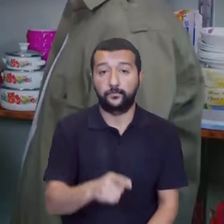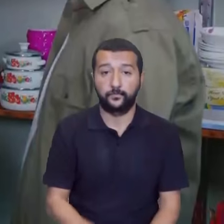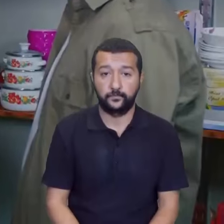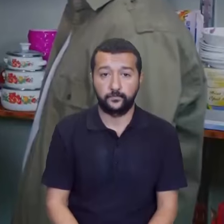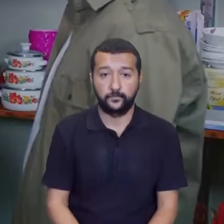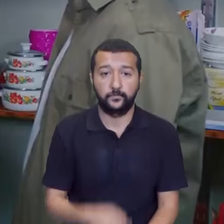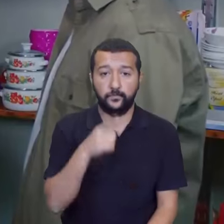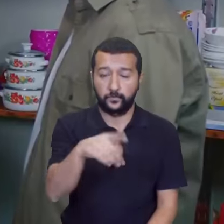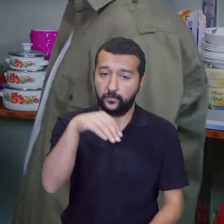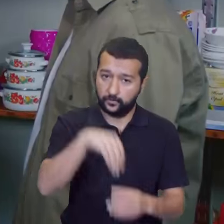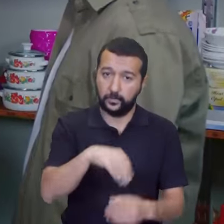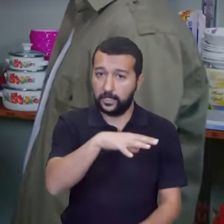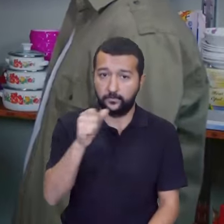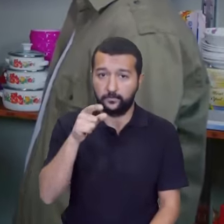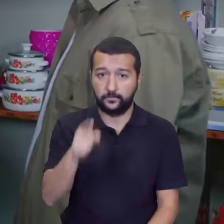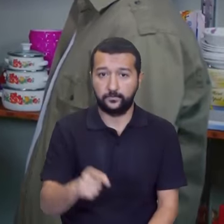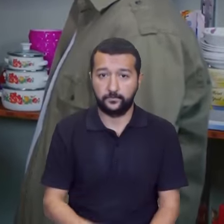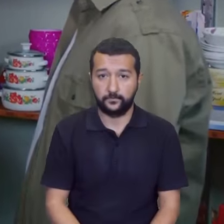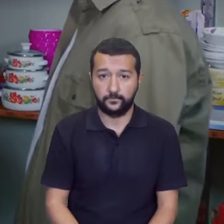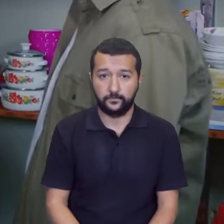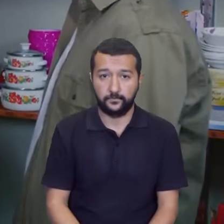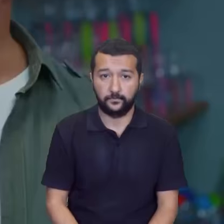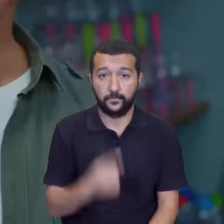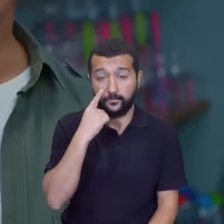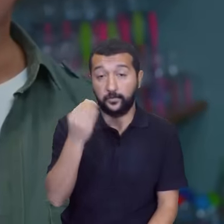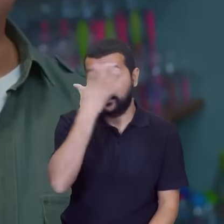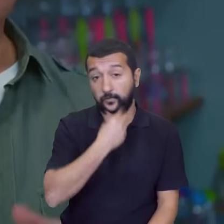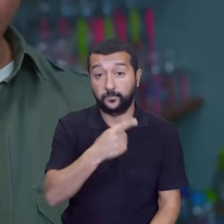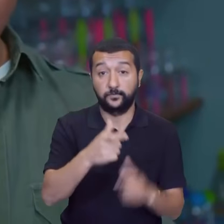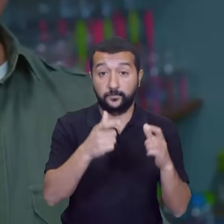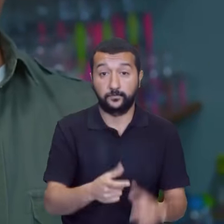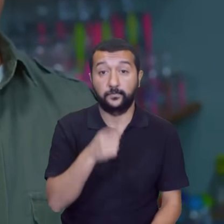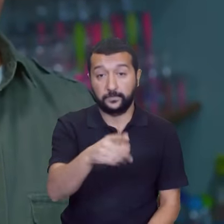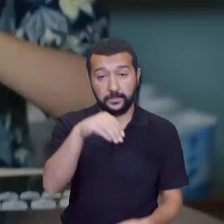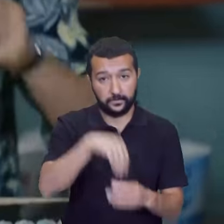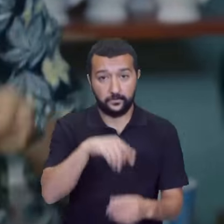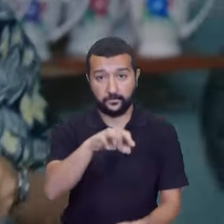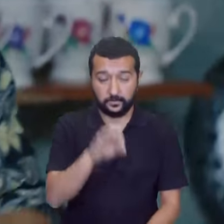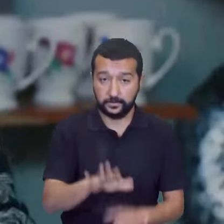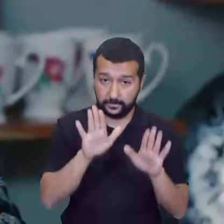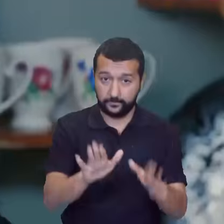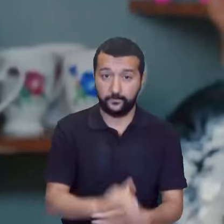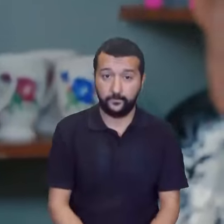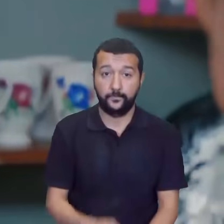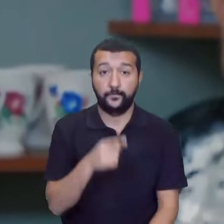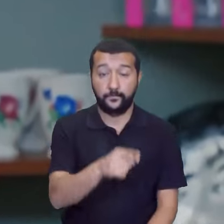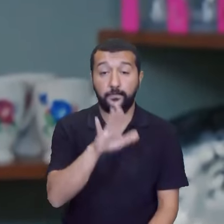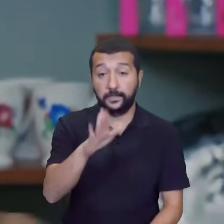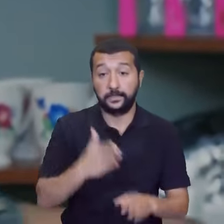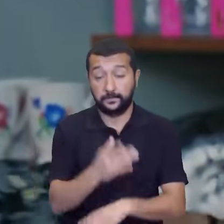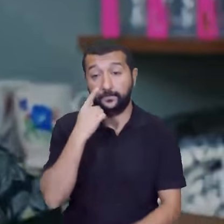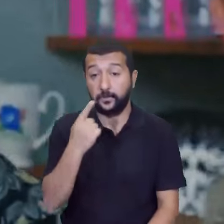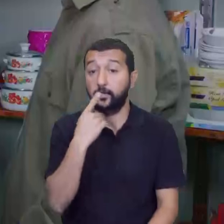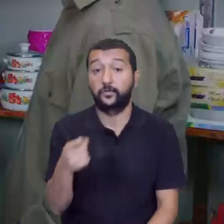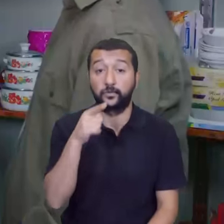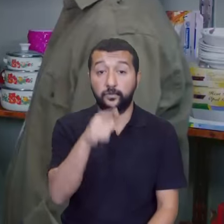doldurdu. Bunları da alıyorsun. Gümüş tepsiyle kek kalıbını da ekledi. Güzel parça. Bunu da alıyorsun. Tamam mı? Bunu da ha zaten bak